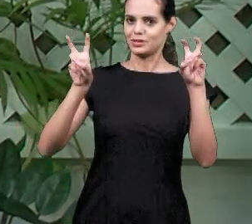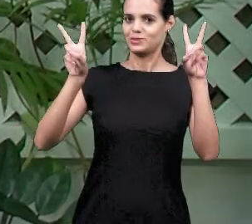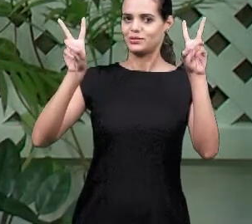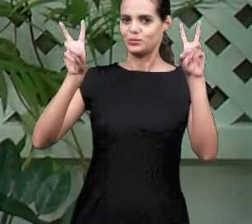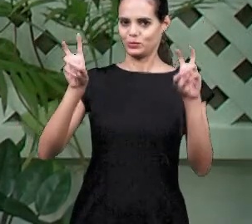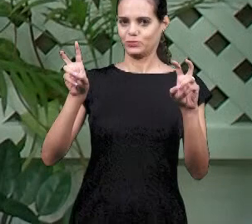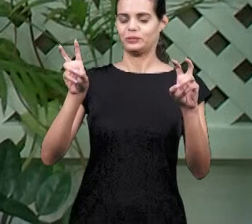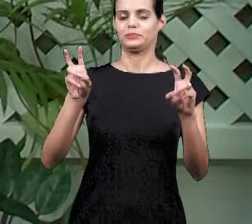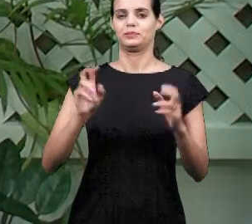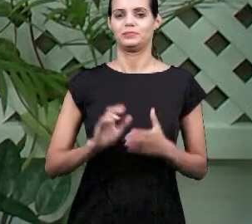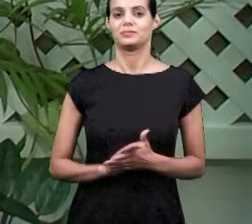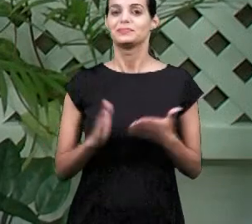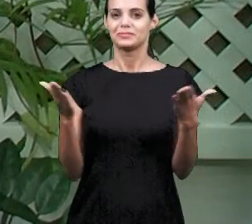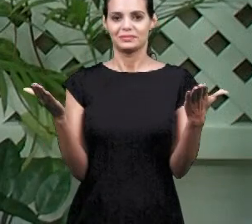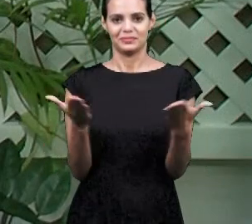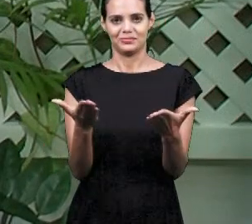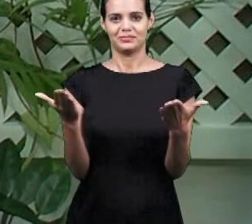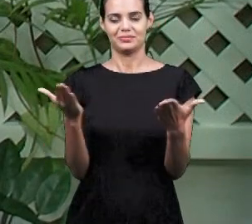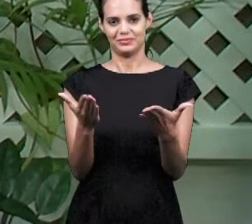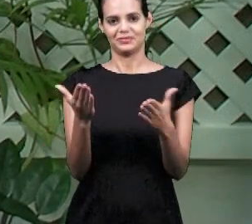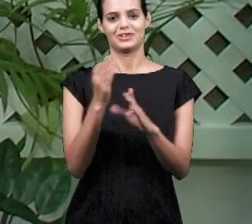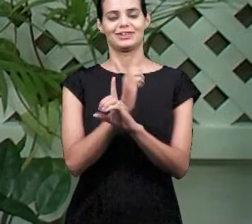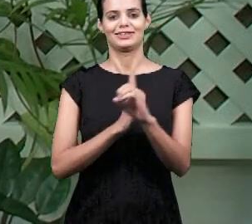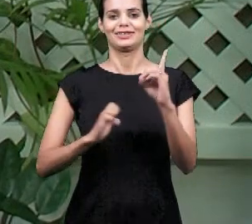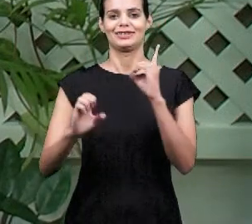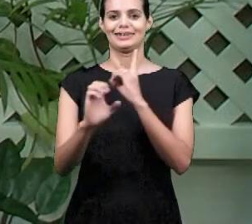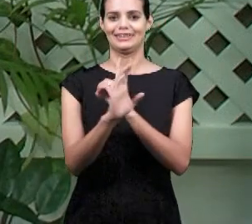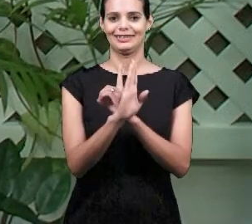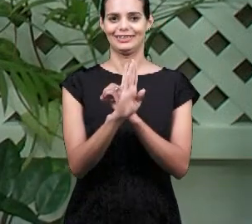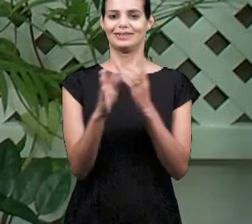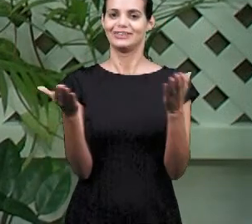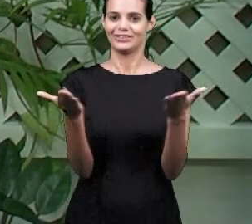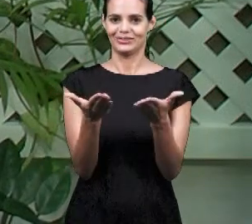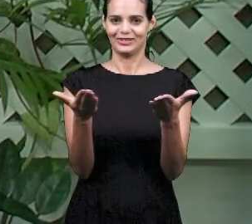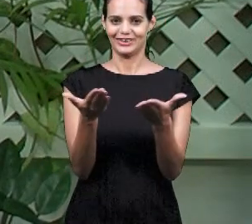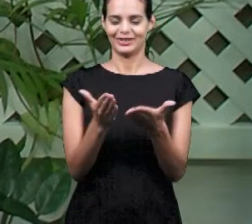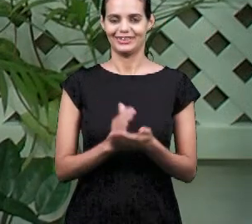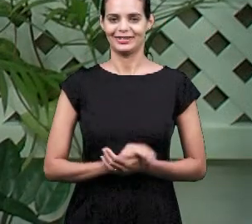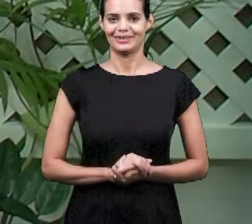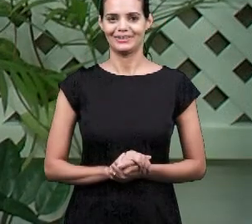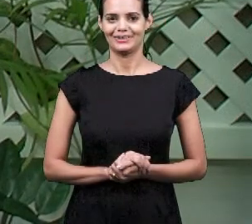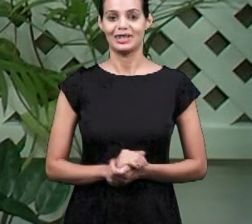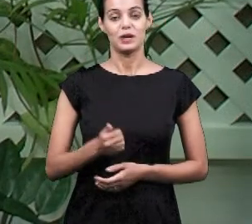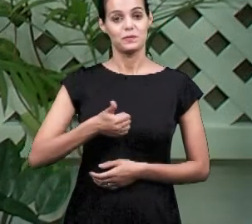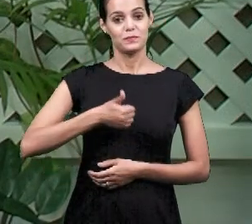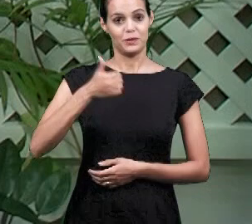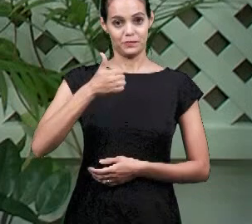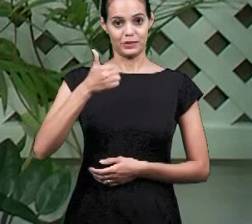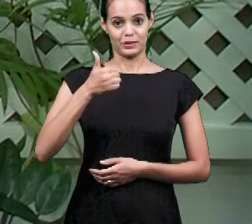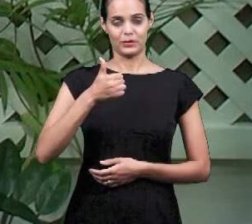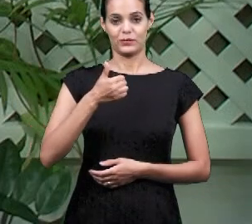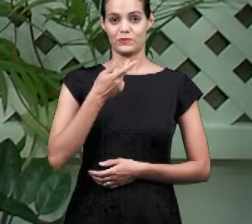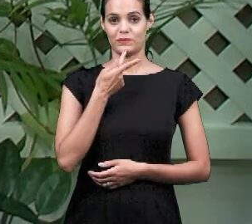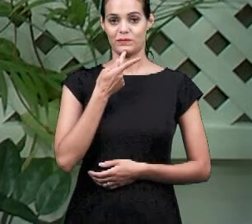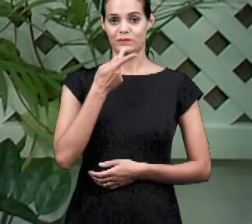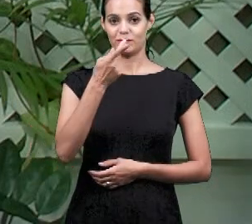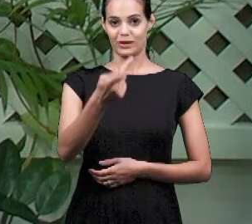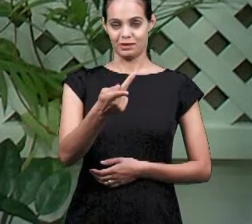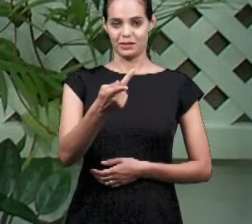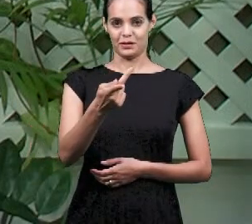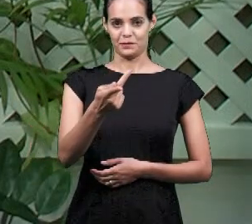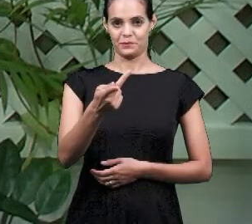l'Église en soi n'est pas arrêtée. Elle agit de toutes les manières possibles pour répondre la